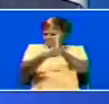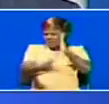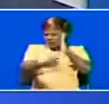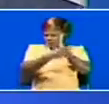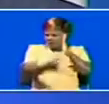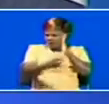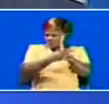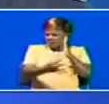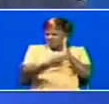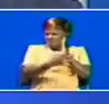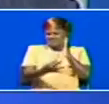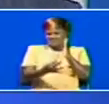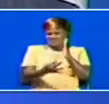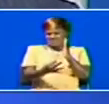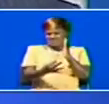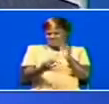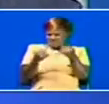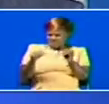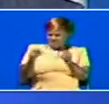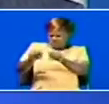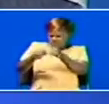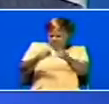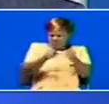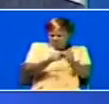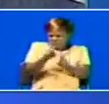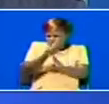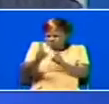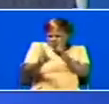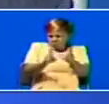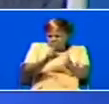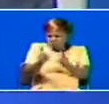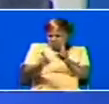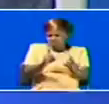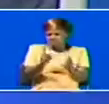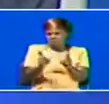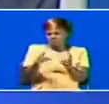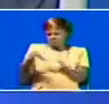makosa jinsia mbele ya koti, akijaribu kuvuruga na kuuliza maswali ambayo yatakuwa